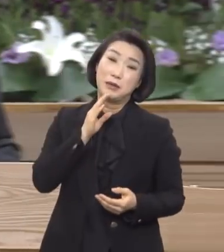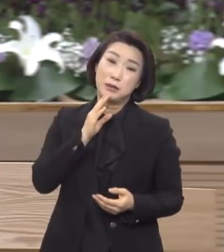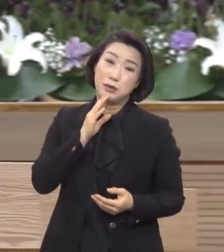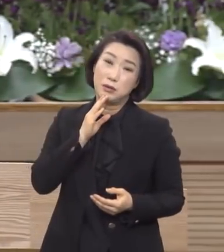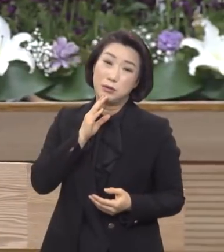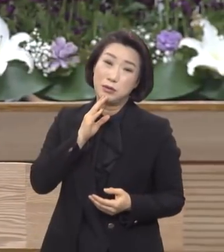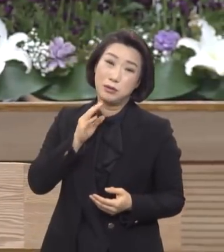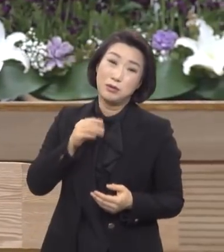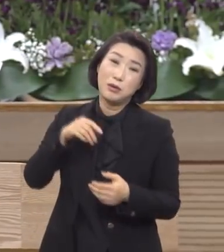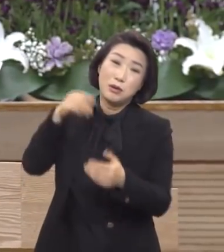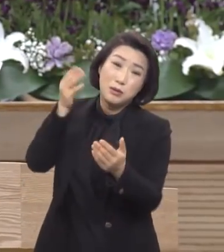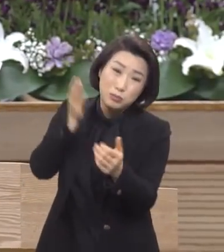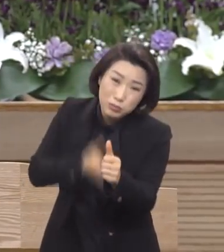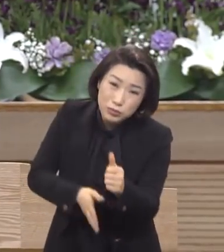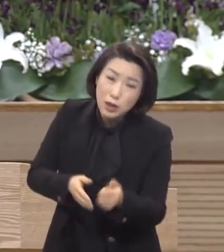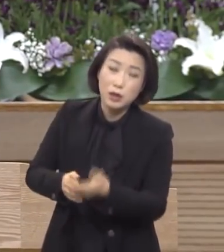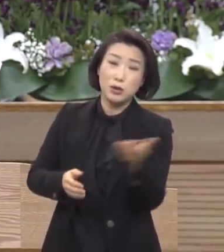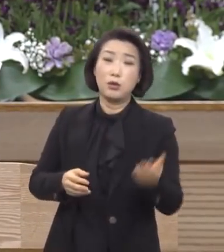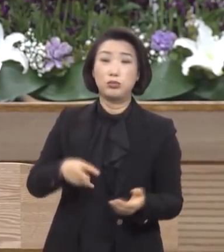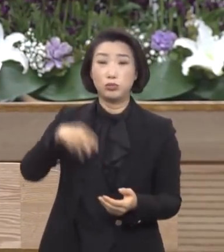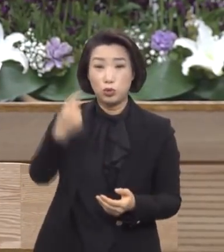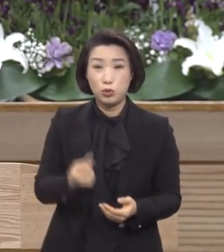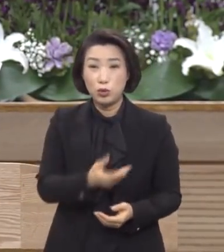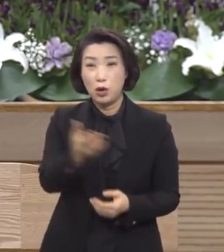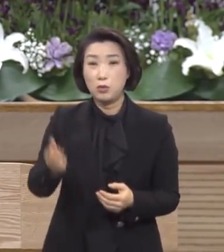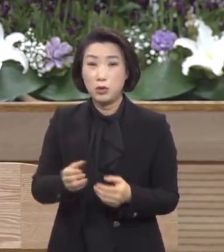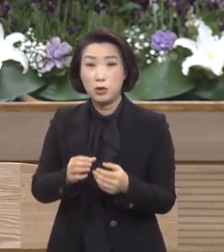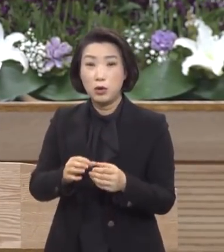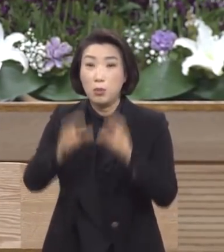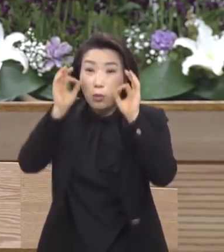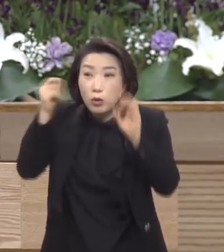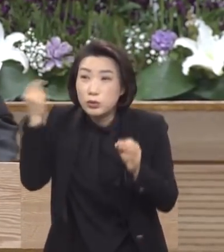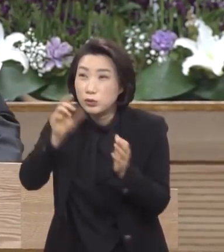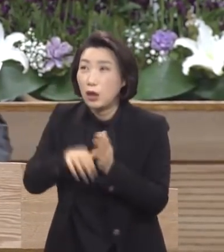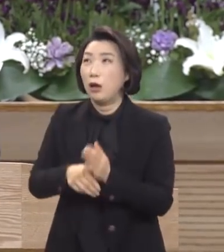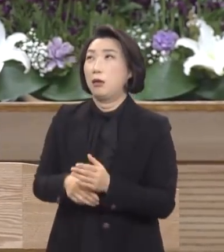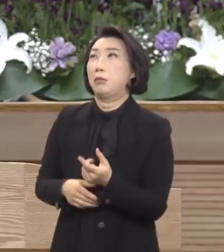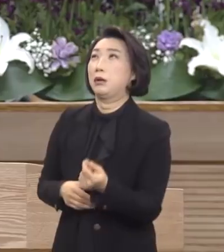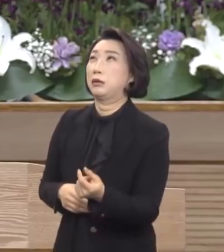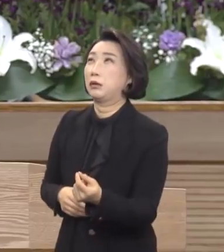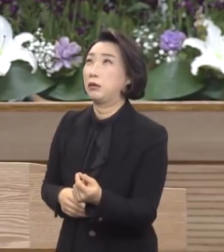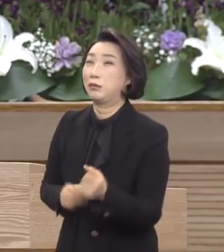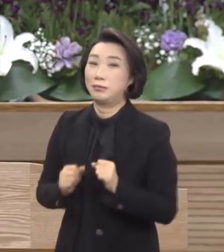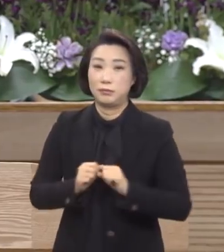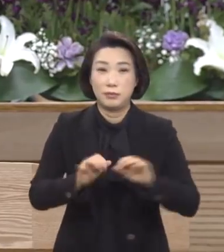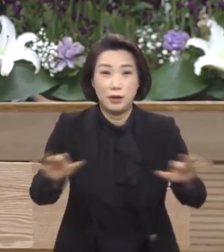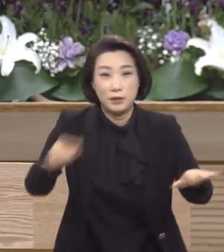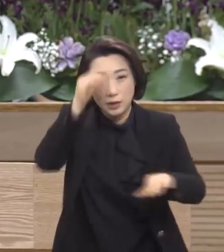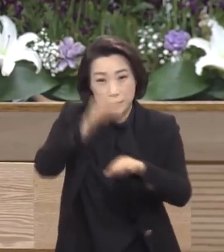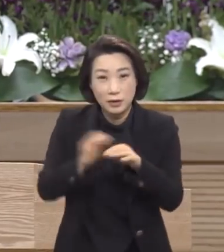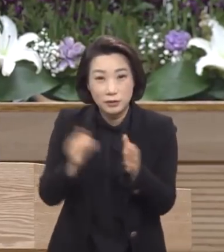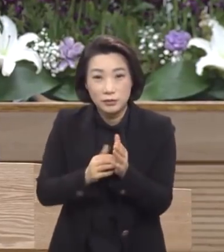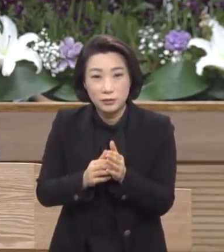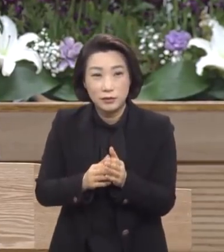해도 여러분 들을 때 맞아. 그리고 나가서는 혓바닥